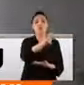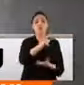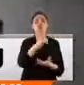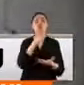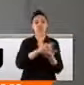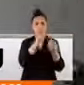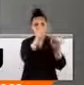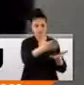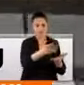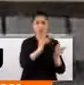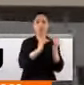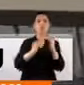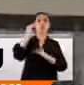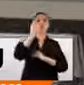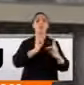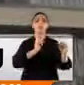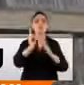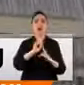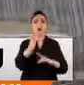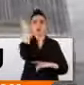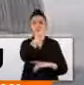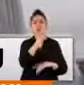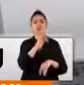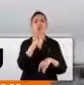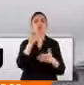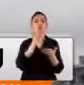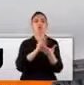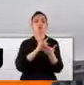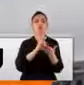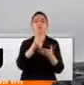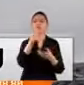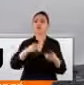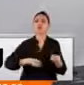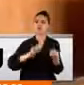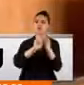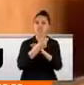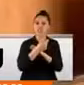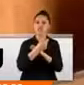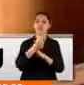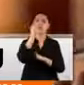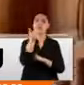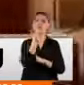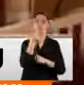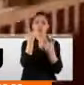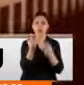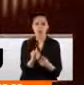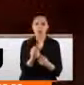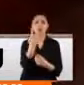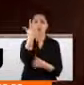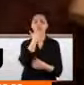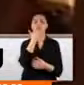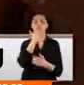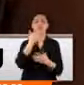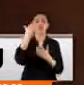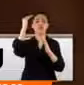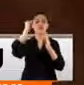mahkemesine gitti ve bu kez bilinçli taksirle öldürmek suçundan 7,5 yıl hapis cezası verildi. Mahkeme tutuklu kaldığı 3 yılı göz